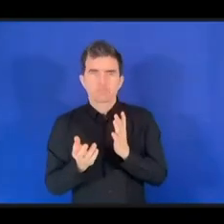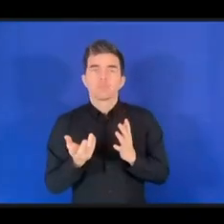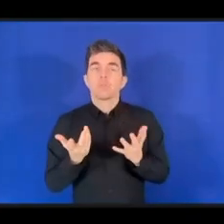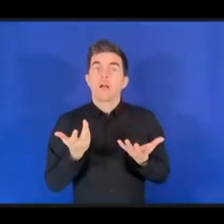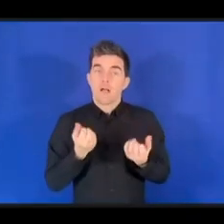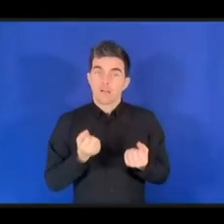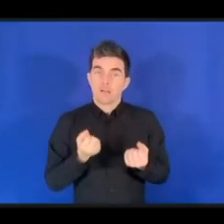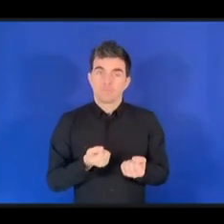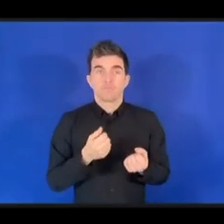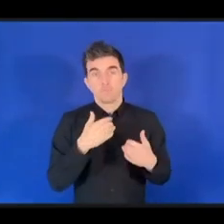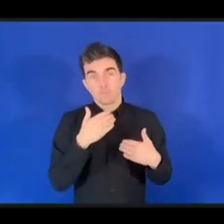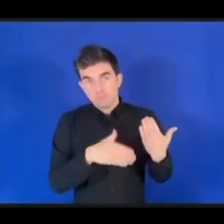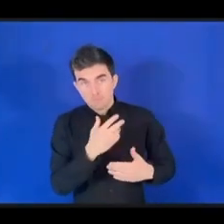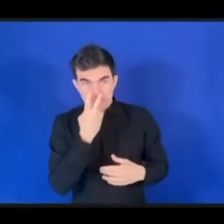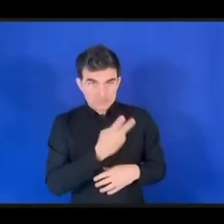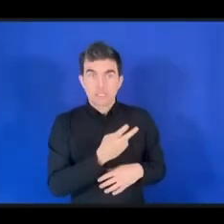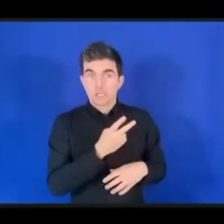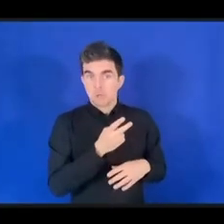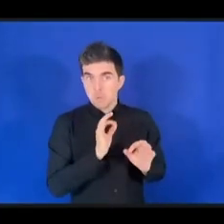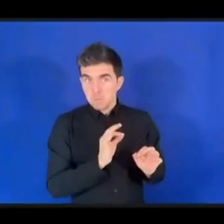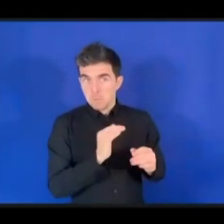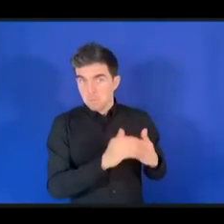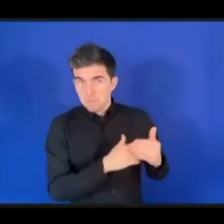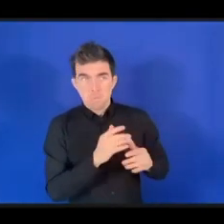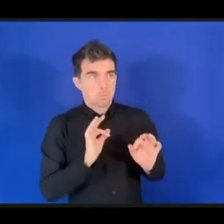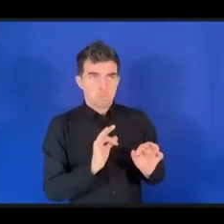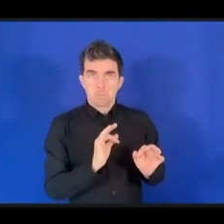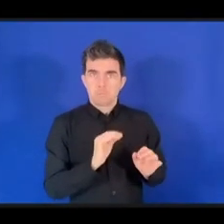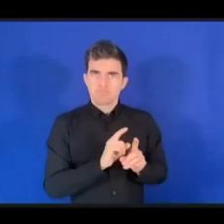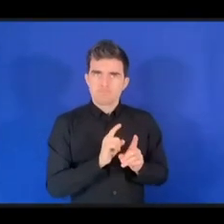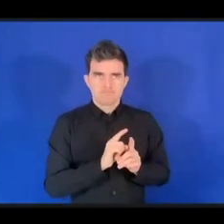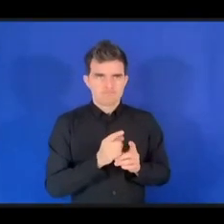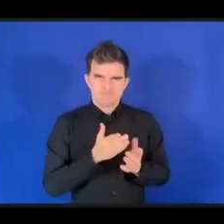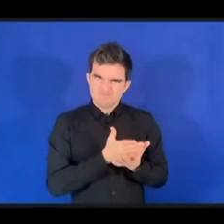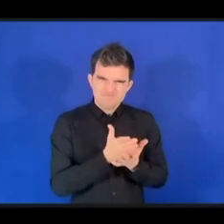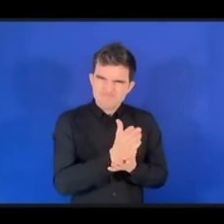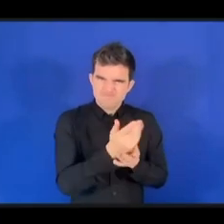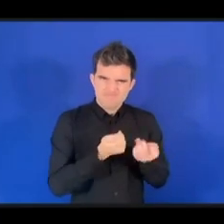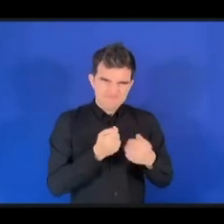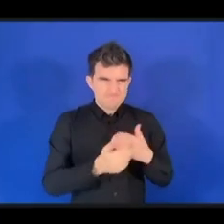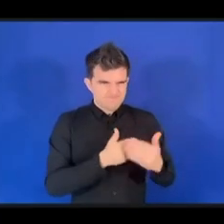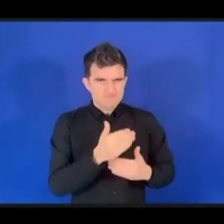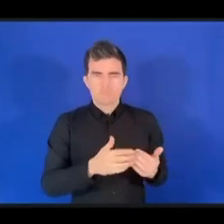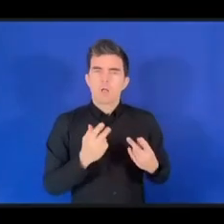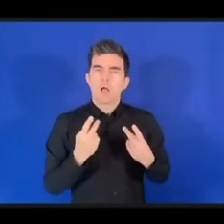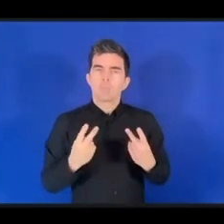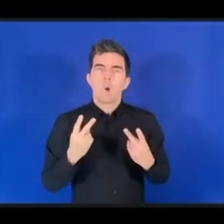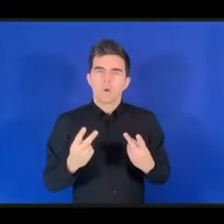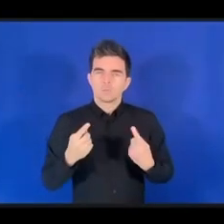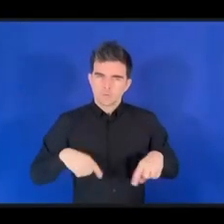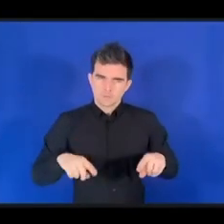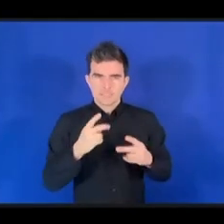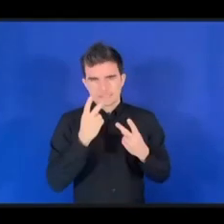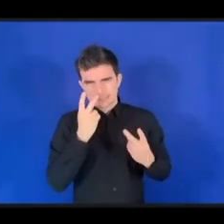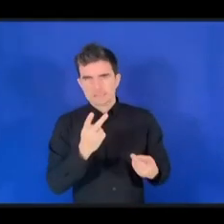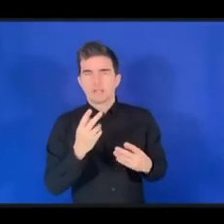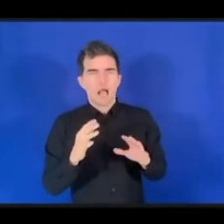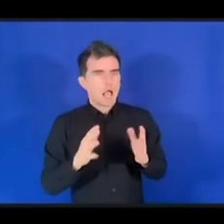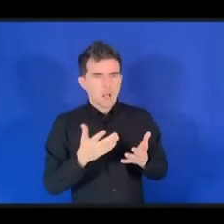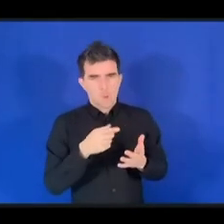العالم من الضروري ان نسلط الضوء على النجاحات وان